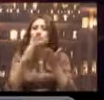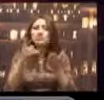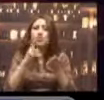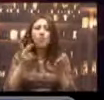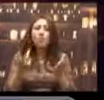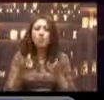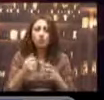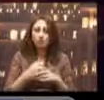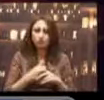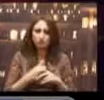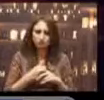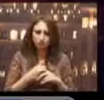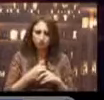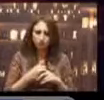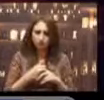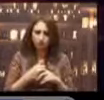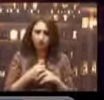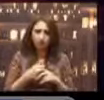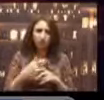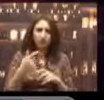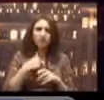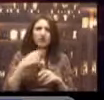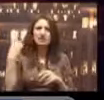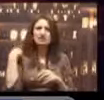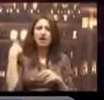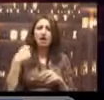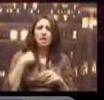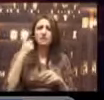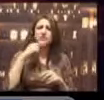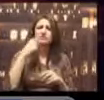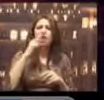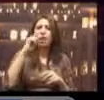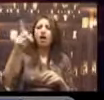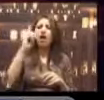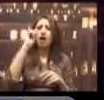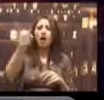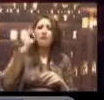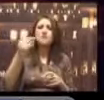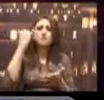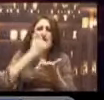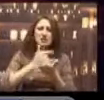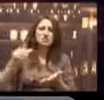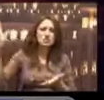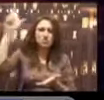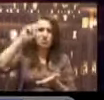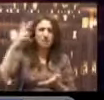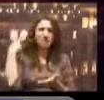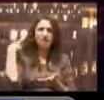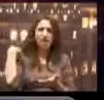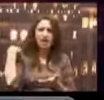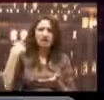بوجه بيه يعني لوم شديد اللهجه للضابط اللي هو احمد فؤاد سليم اللي هو مامور الاسم، على ان بعد ما اكتشفنا الحقيقه ان هو